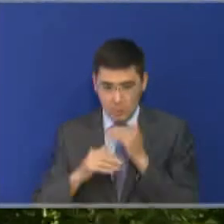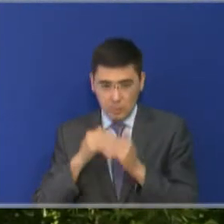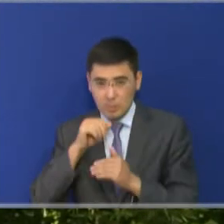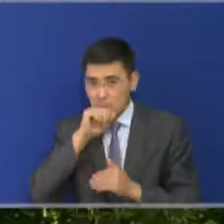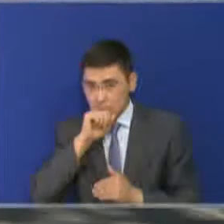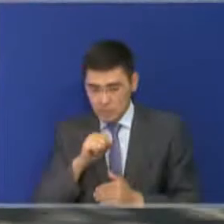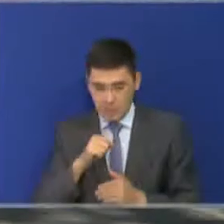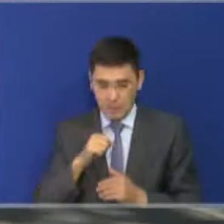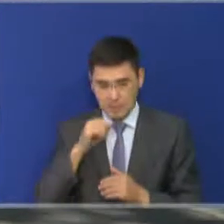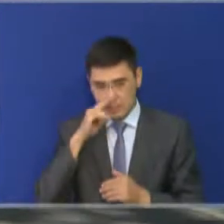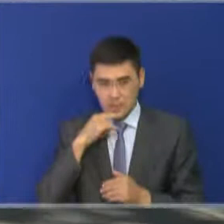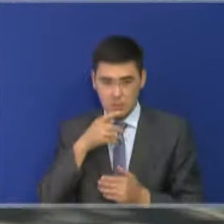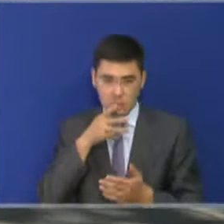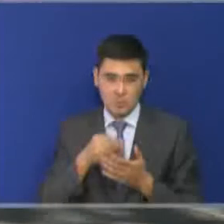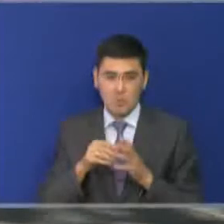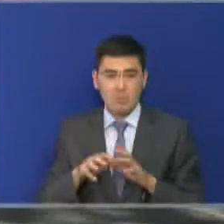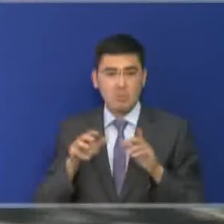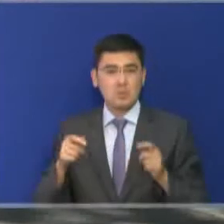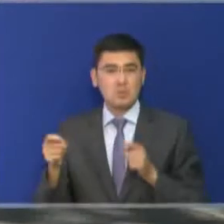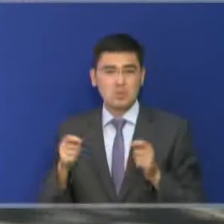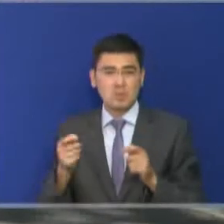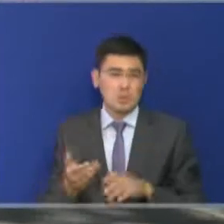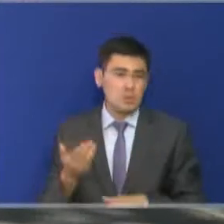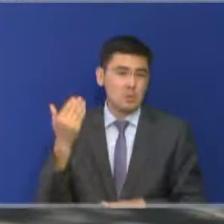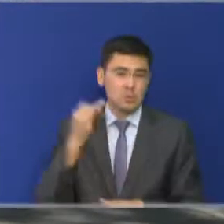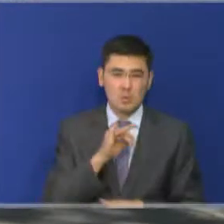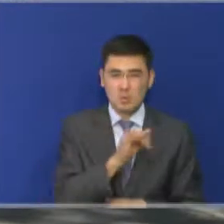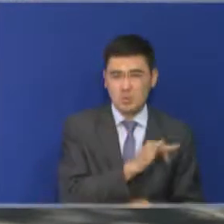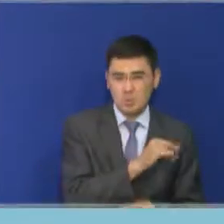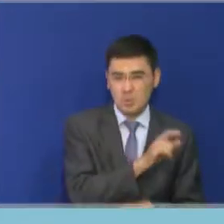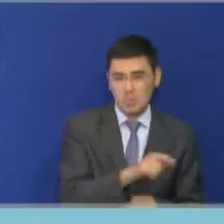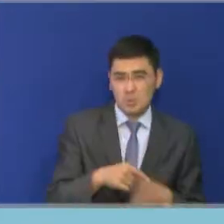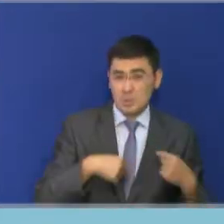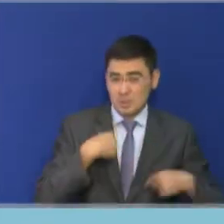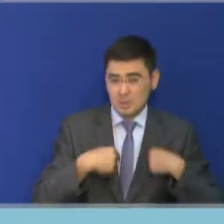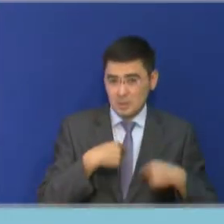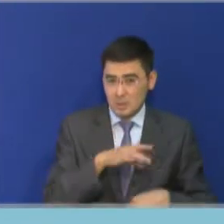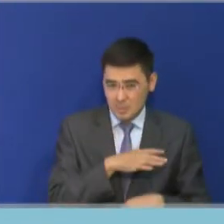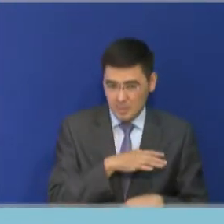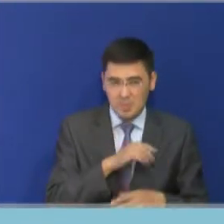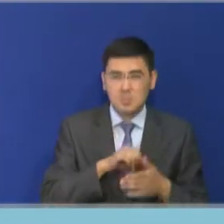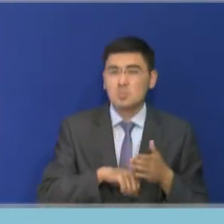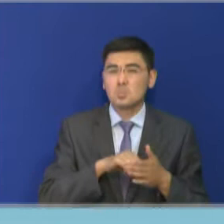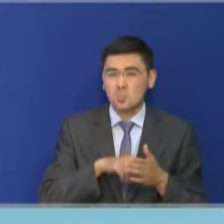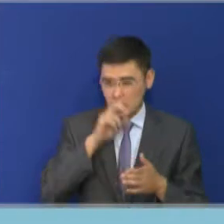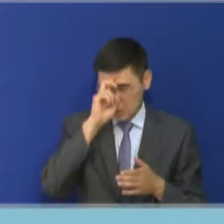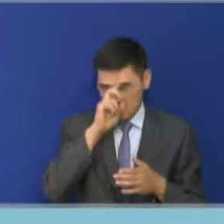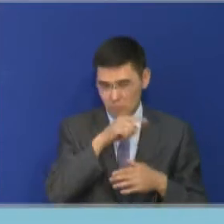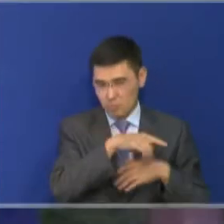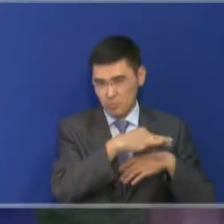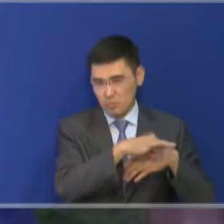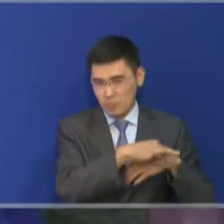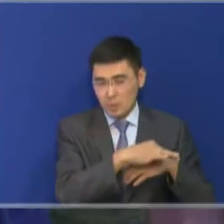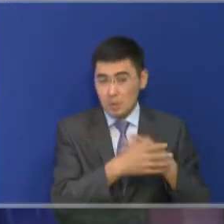бастау алады. Өткен ғасырда жазықсыз жапа шеккендердің рухына тағзым ету баршамыздың перзенттік борышымыз деген болатын